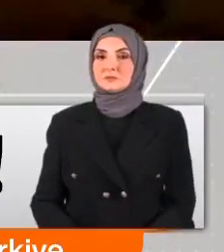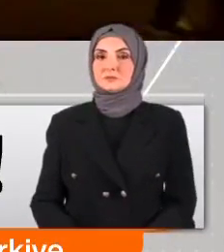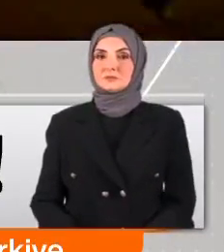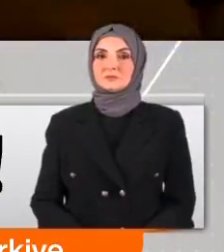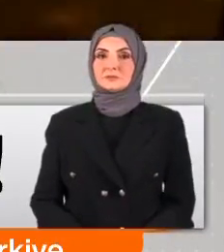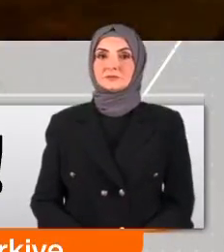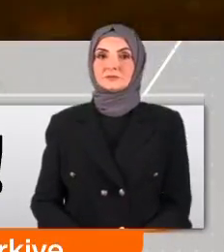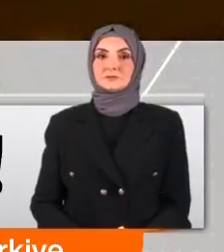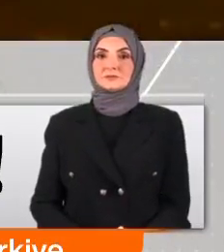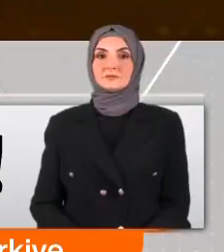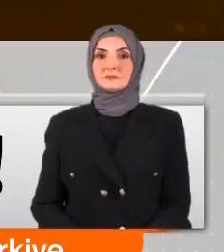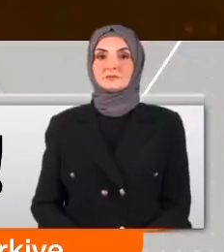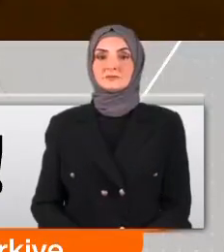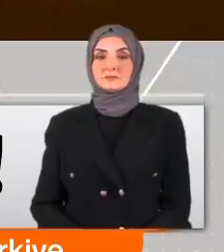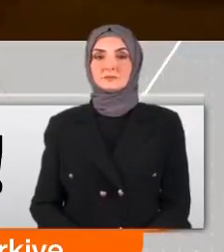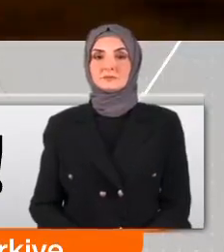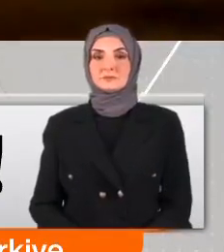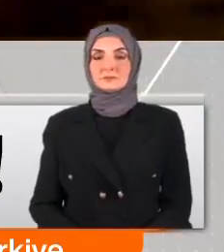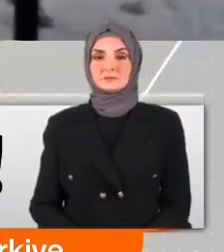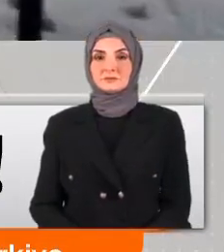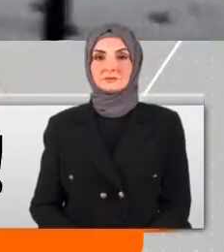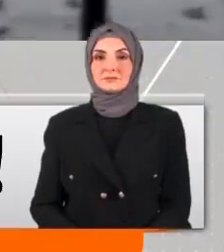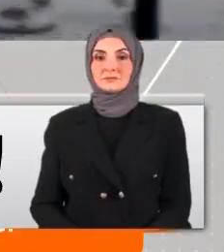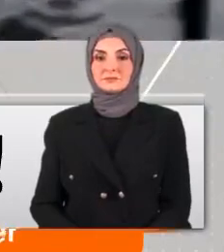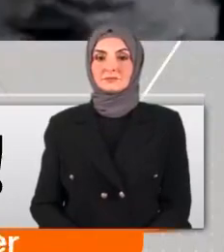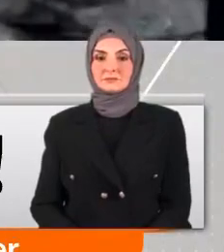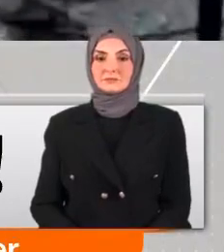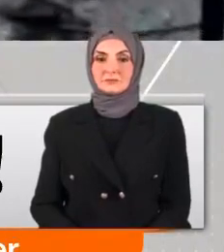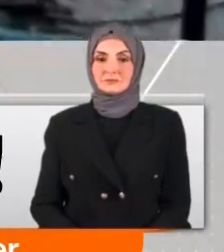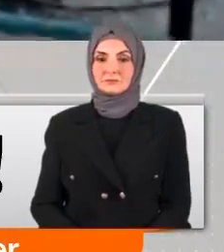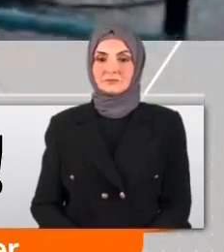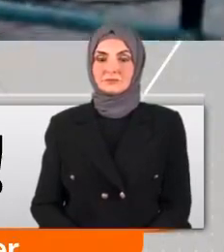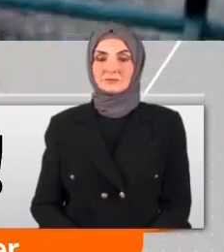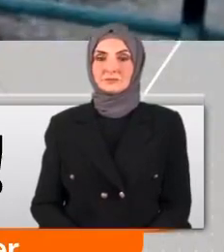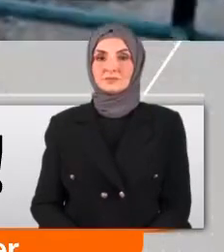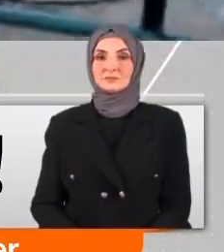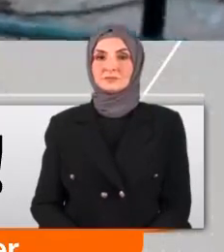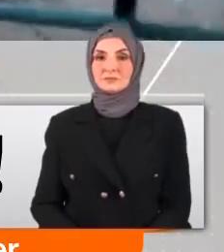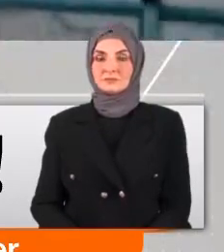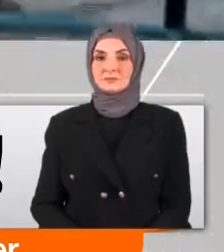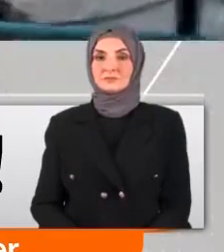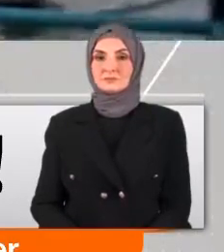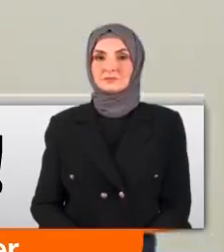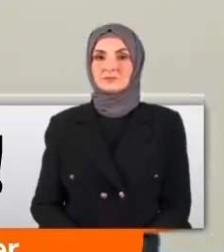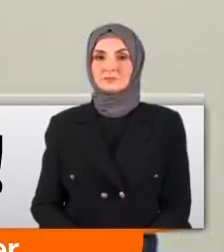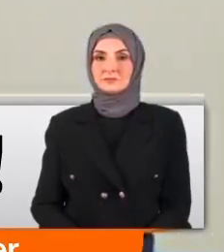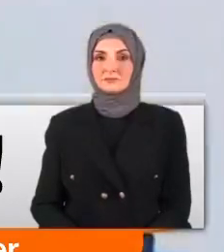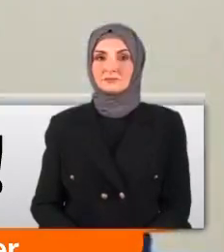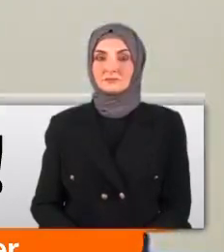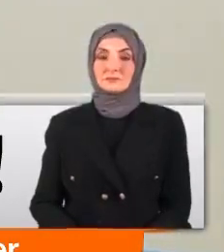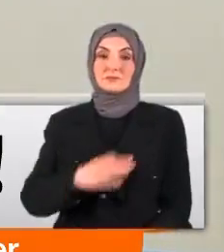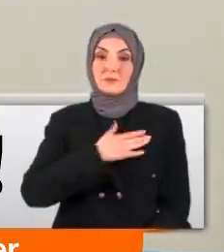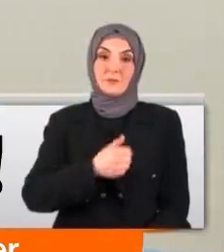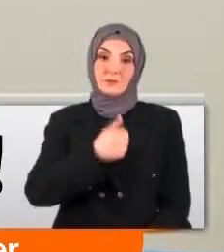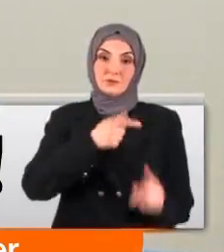kardeşlerim, 14 Mayıs'ta hesap sorma seçimi. Hesap sorma. CHP